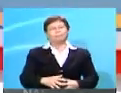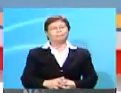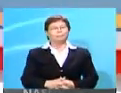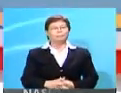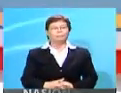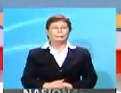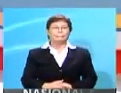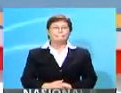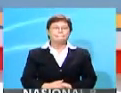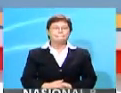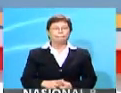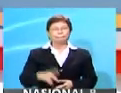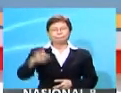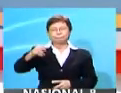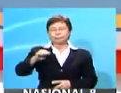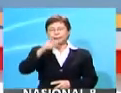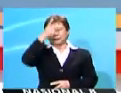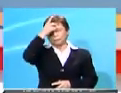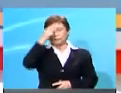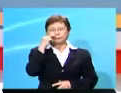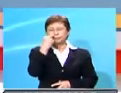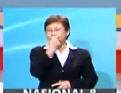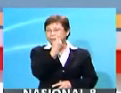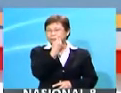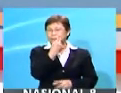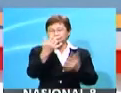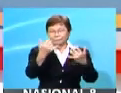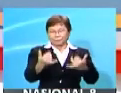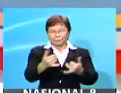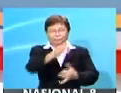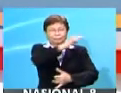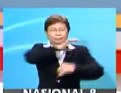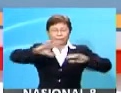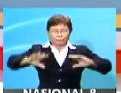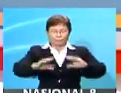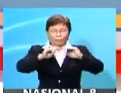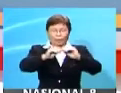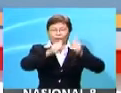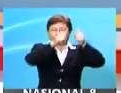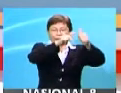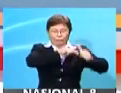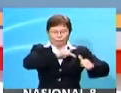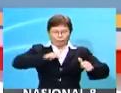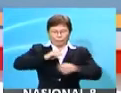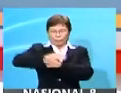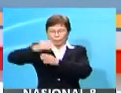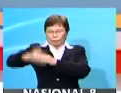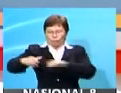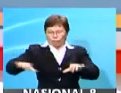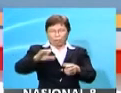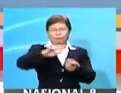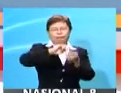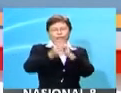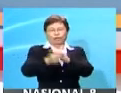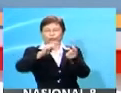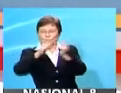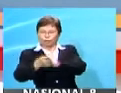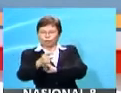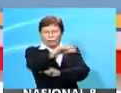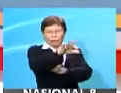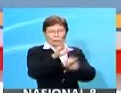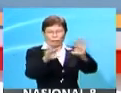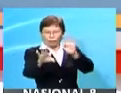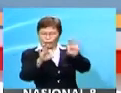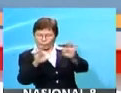belah Perdana Menteri Datuk Seri Najib Tun Razak hari ini mempengerusikan mesyuarat pertama kabinet selepas melakukan rombakan dengan melantik